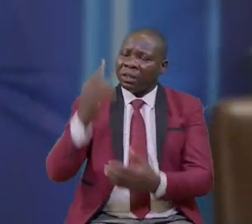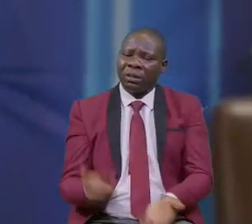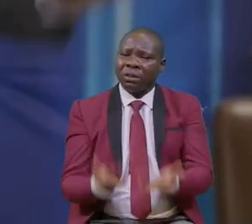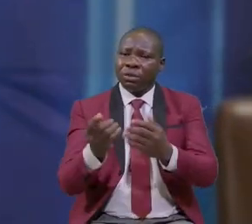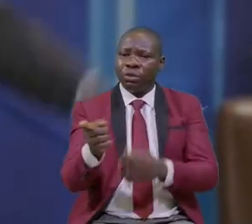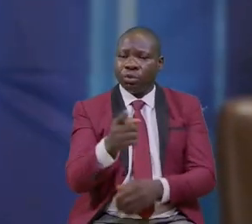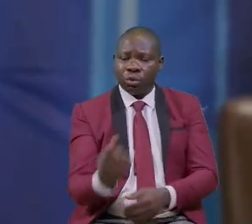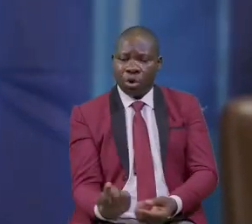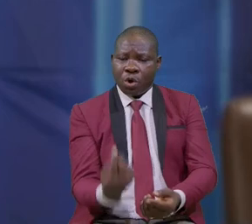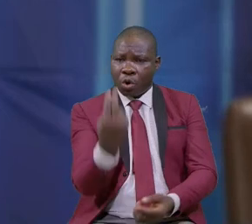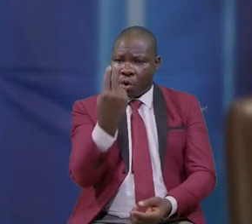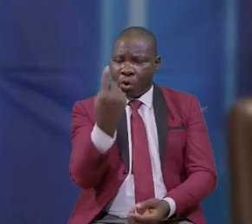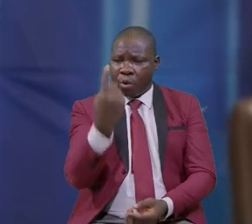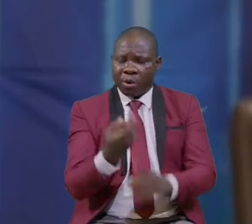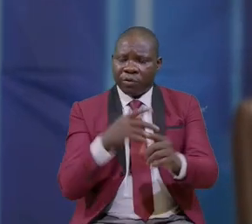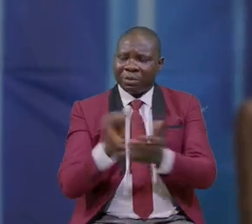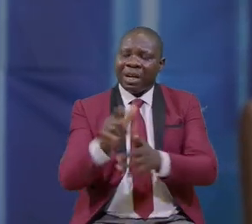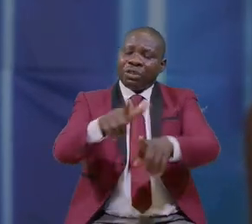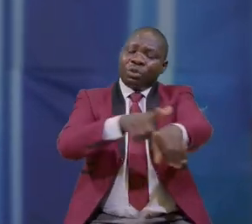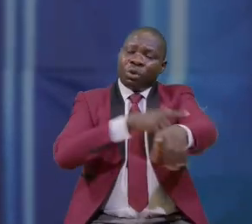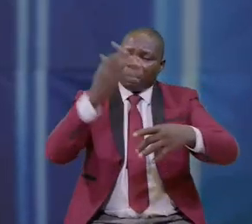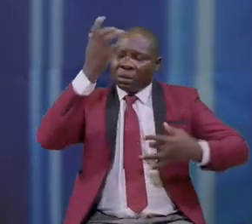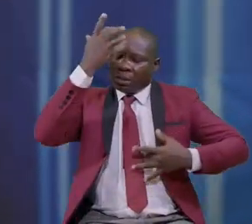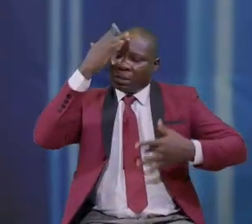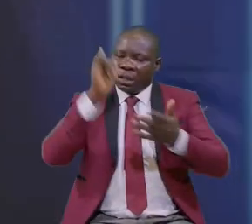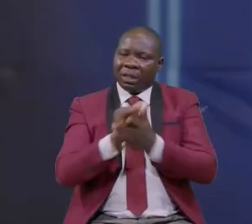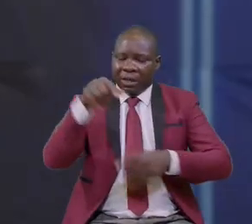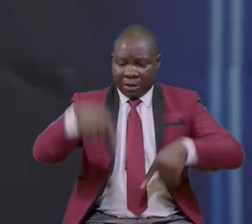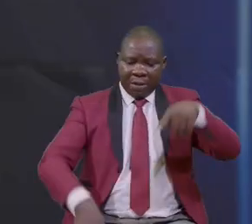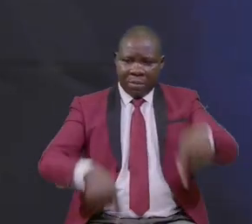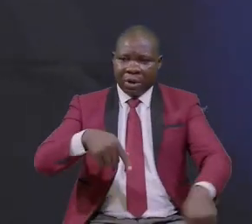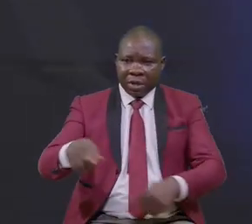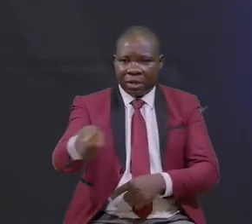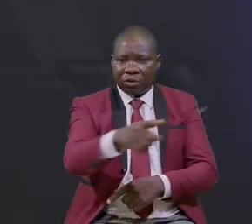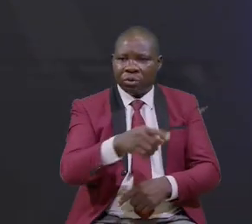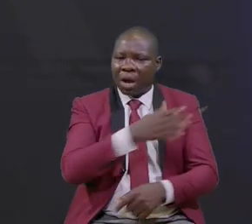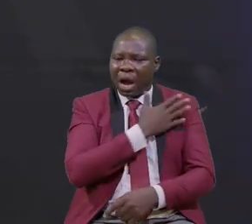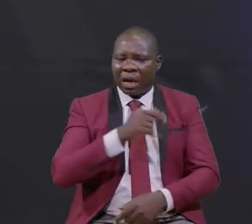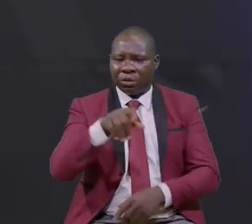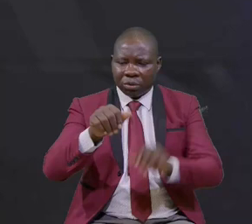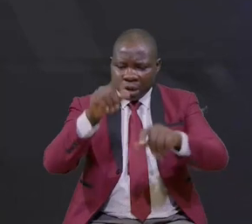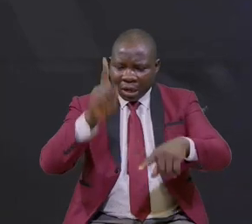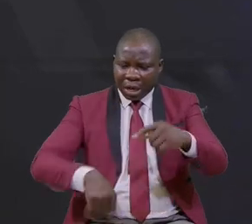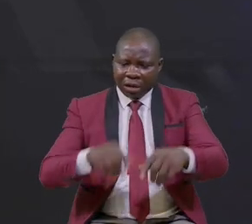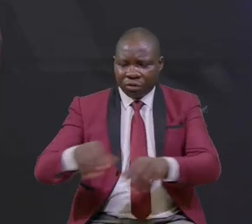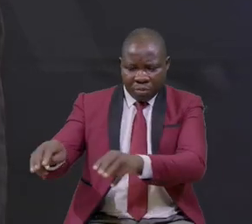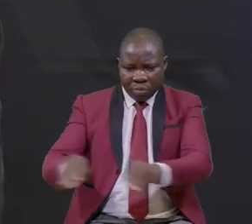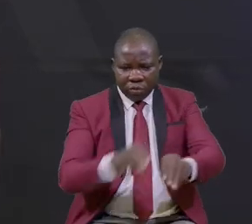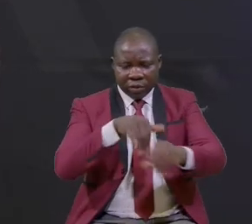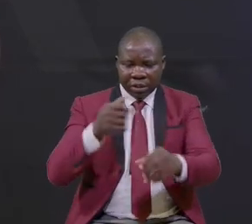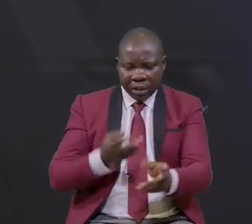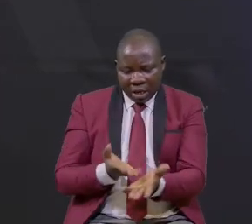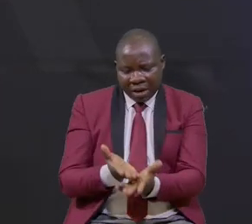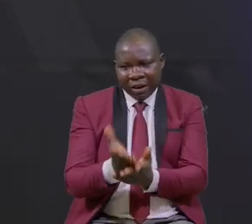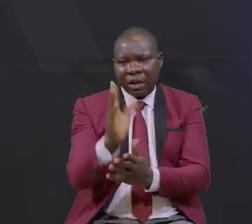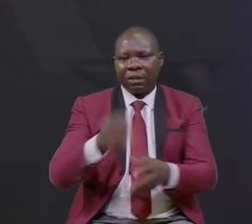cette maladie de longue date qui t'a paralysé. Et tu ne pouvais plus agir, aller dans la bonne direction. Maintenant, il